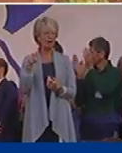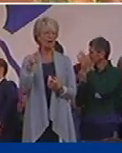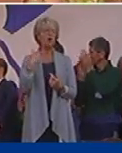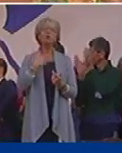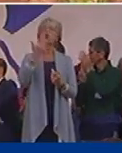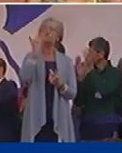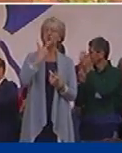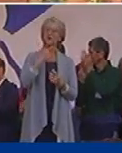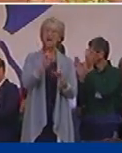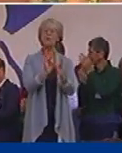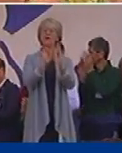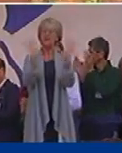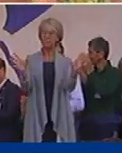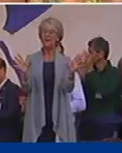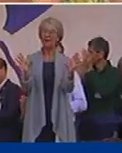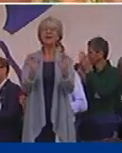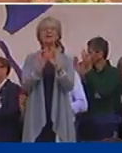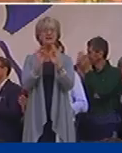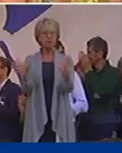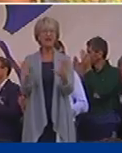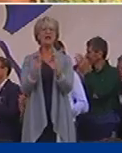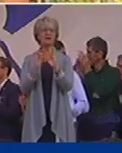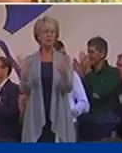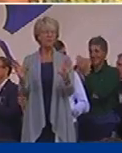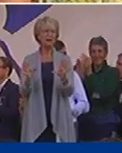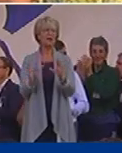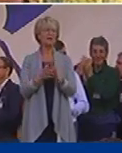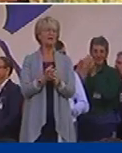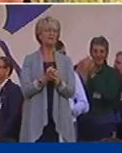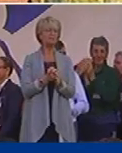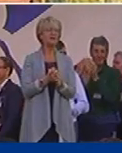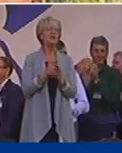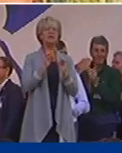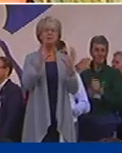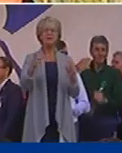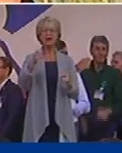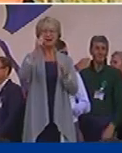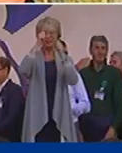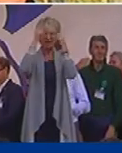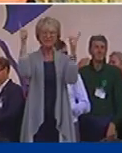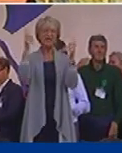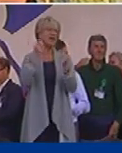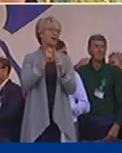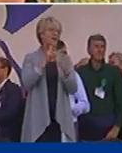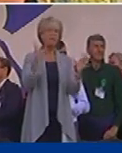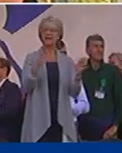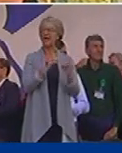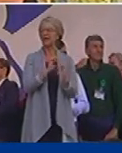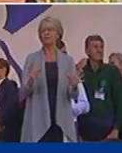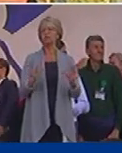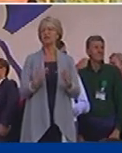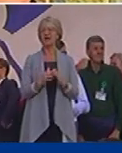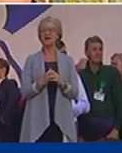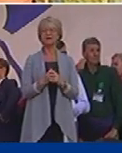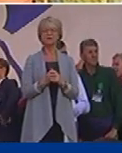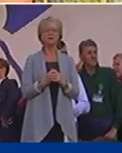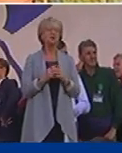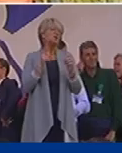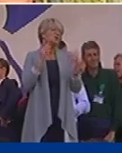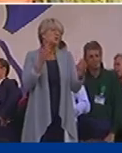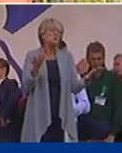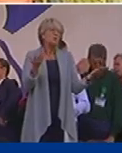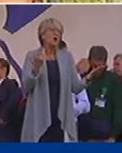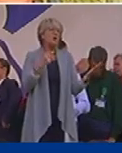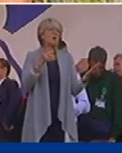vogliamo liberare, liberare liberare energie, liberare idee, liberare con con quella con quella che è il nostro